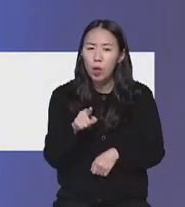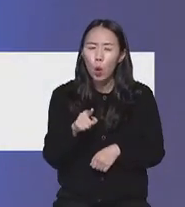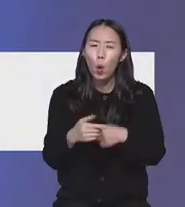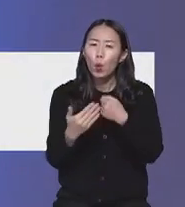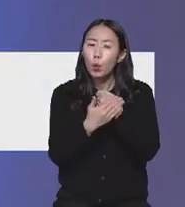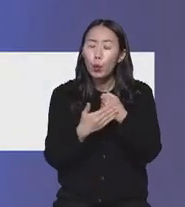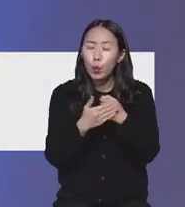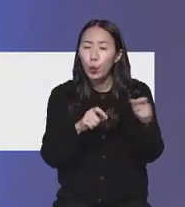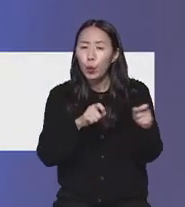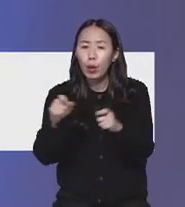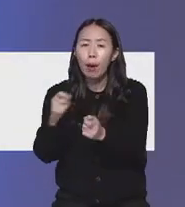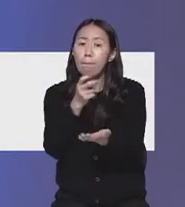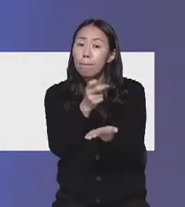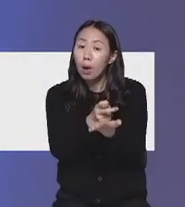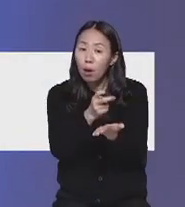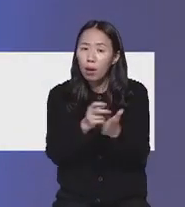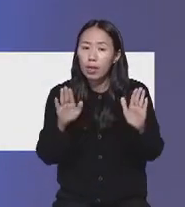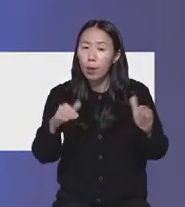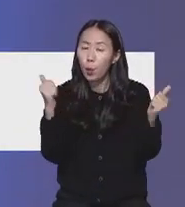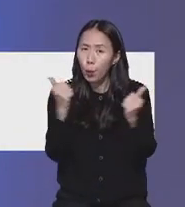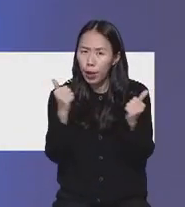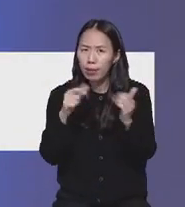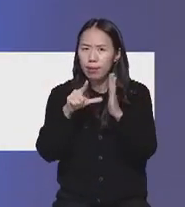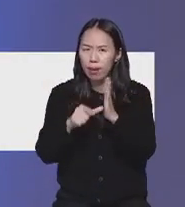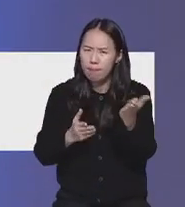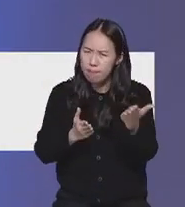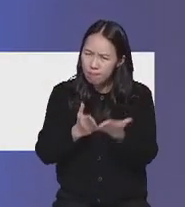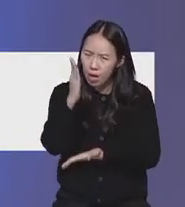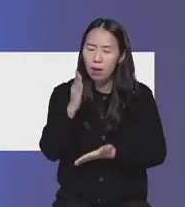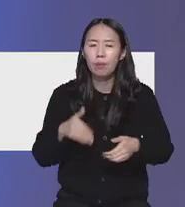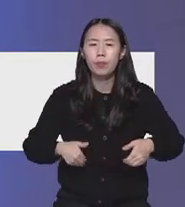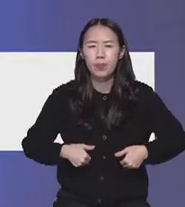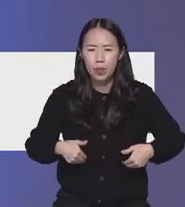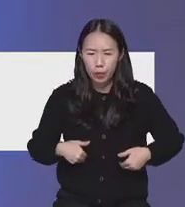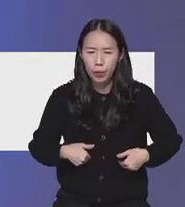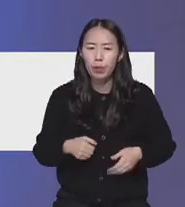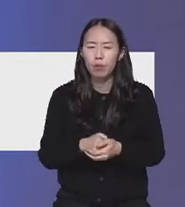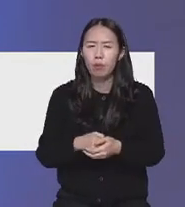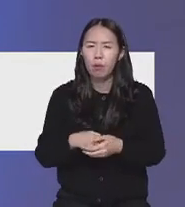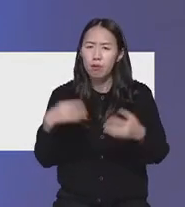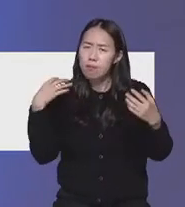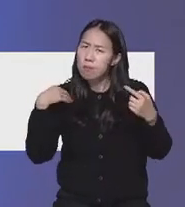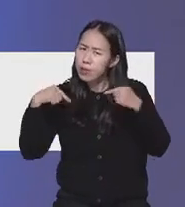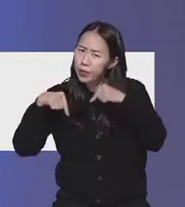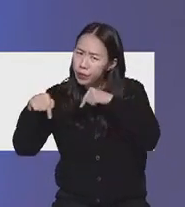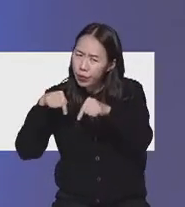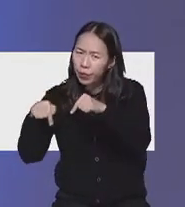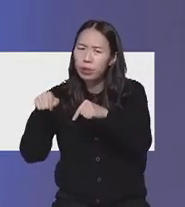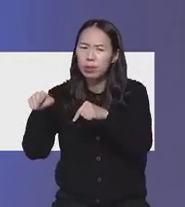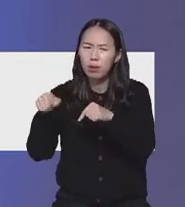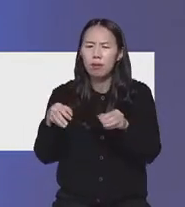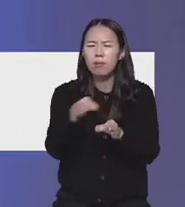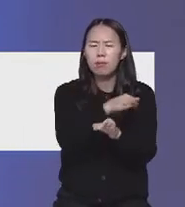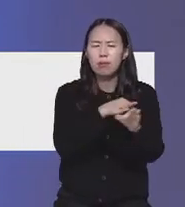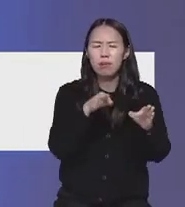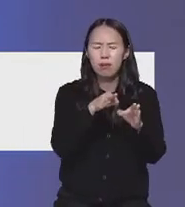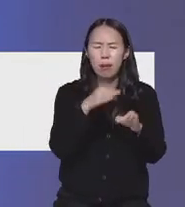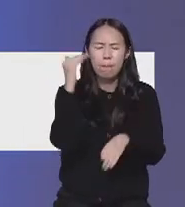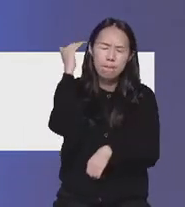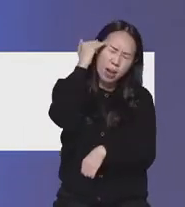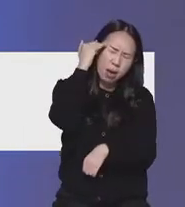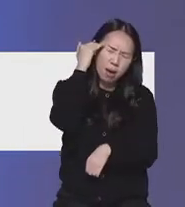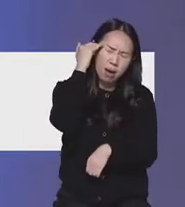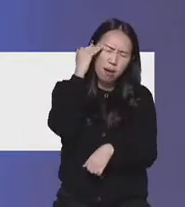이번 본회의 때 꼭 통과시켜야 하고 더 이상의 정치가